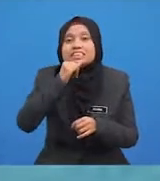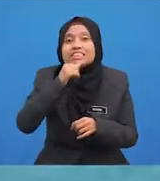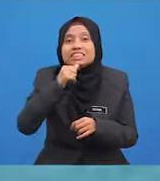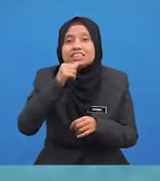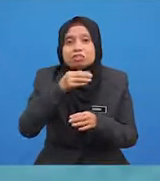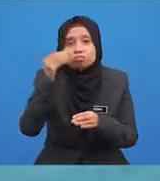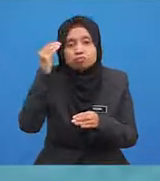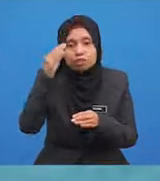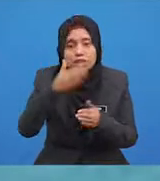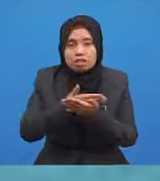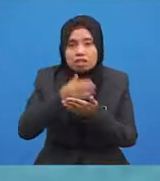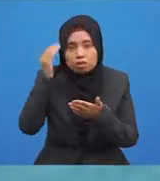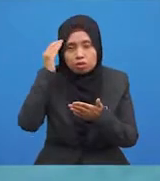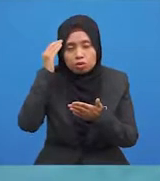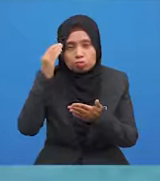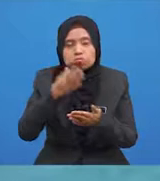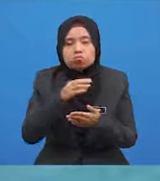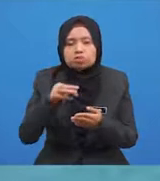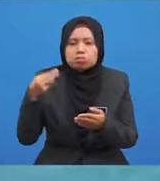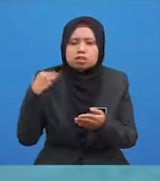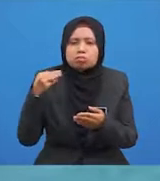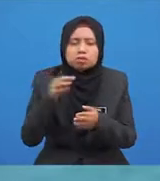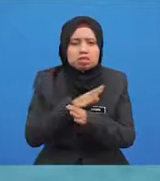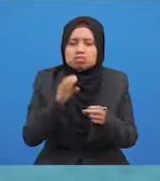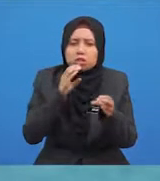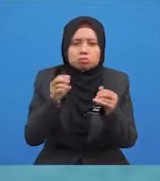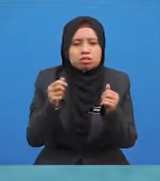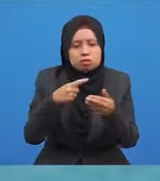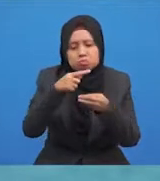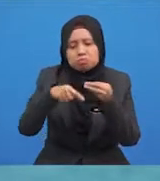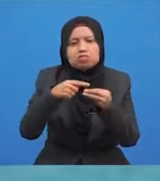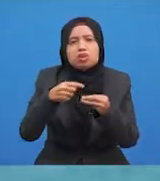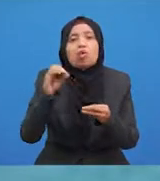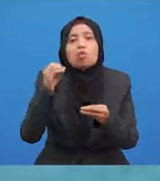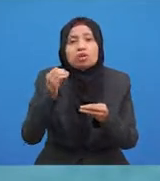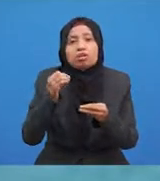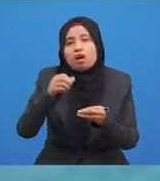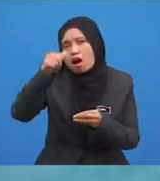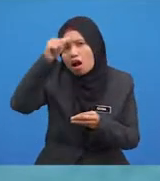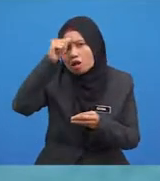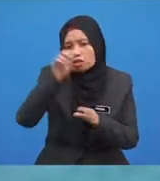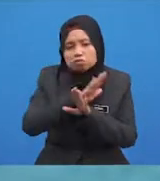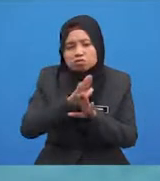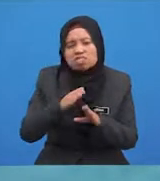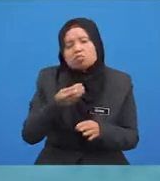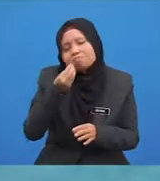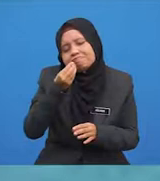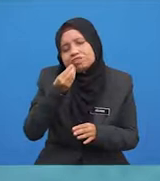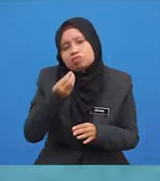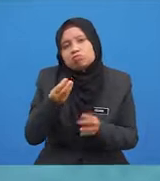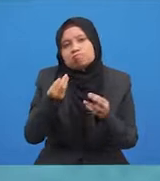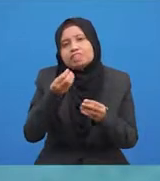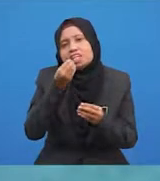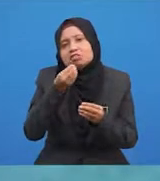kesedihan ayah dan masing-masing tidak bercakap tentang Oren. Ayah tidak berselera pada malam